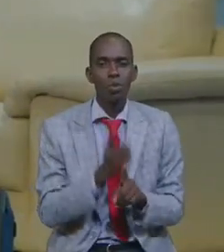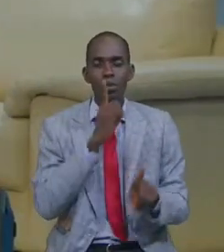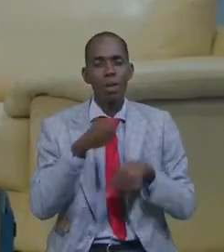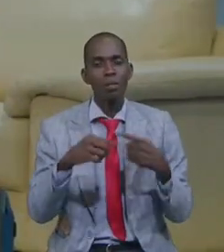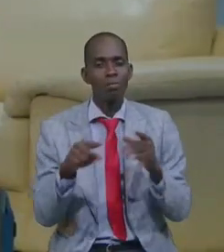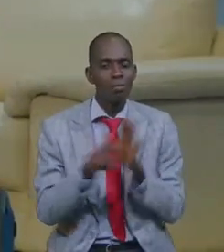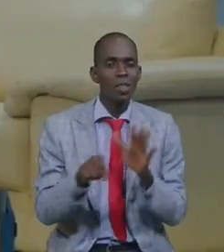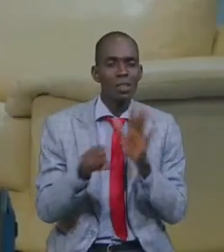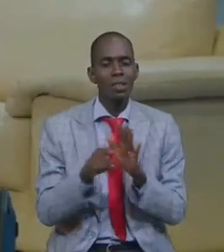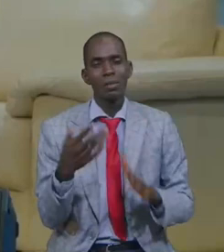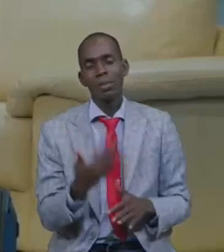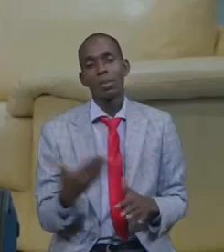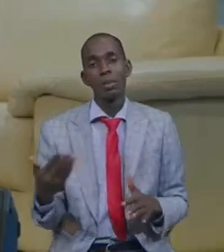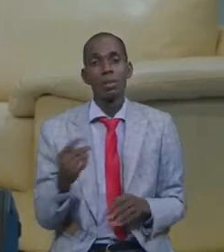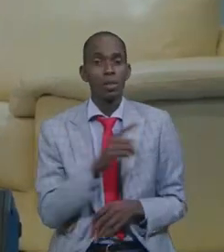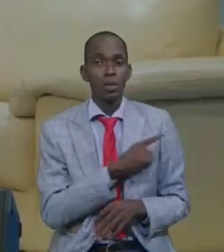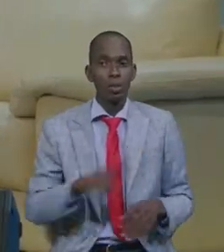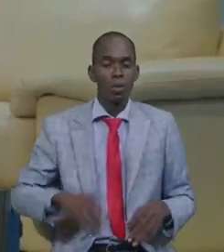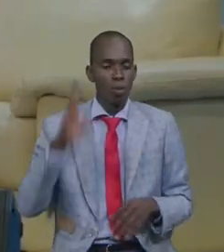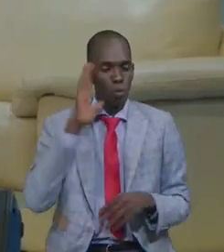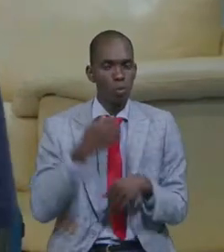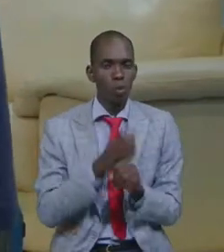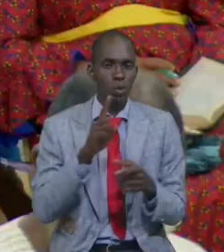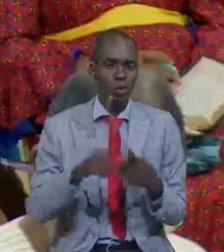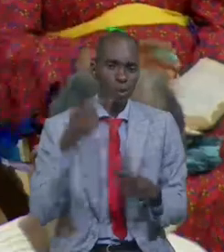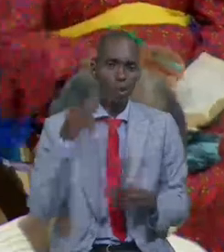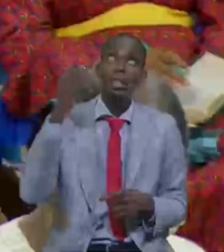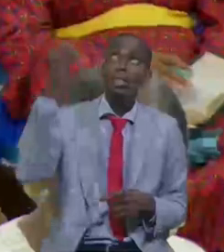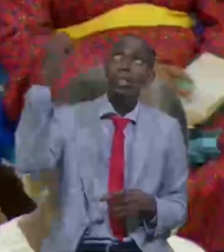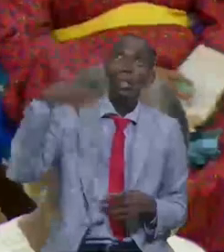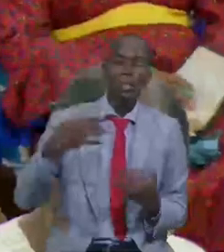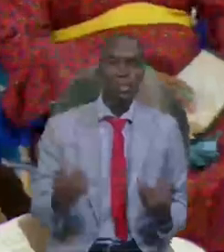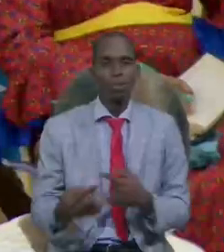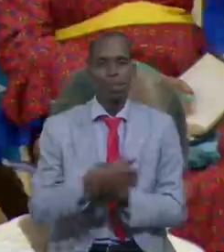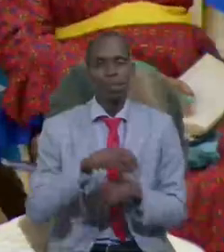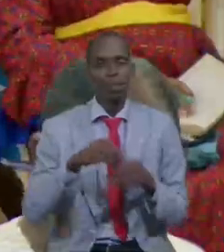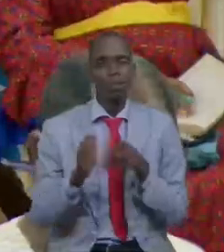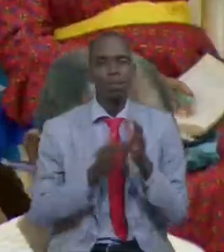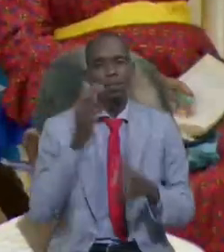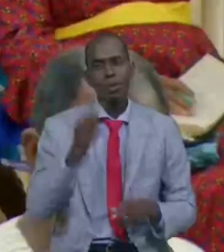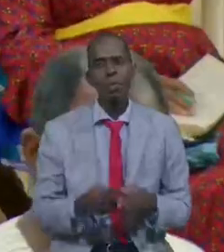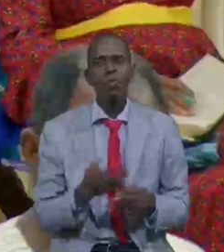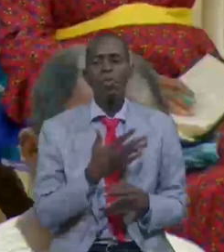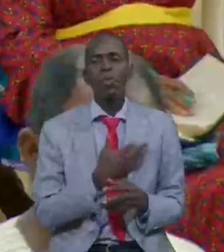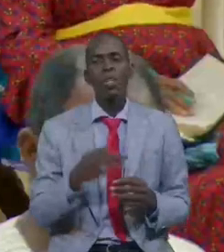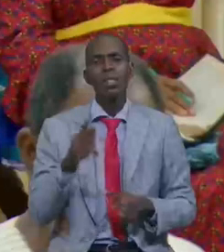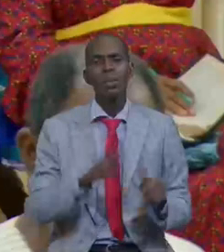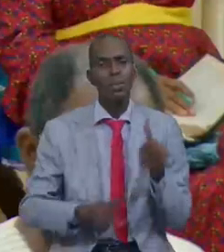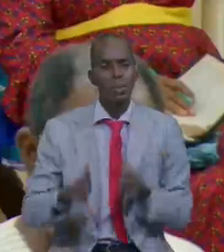Seigneur va t'amener à voir la vie aujourd'hui. Et ils ont dit, quand il n'y a pas de